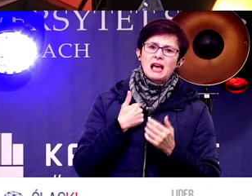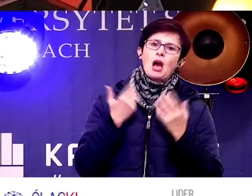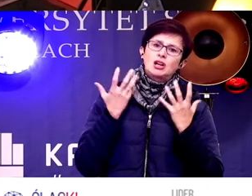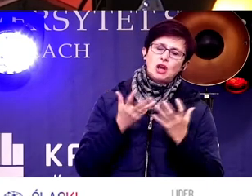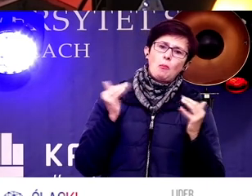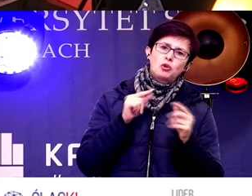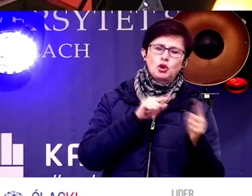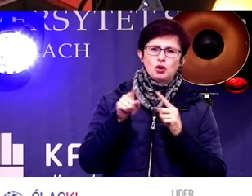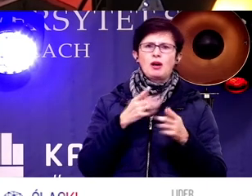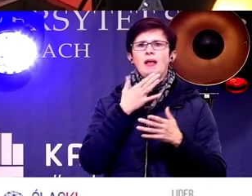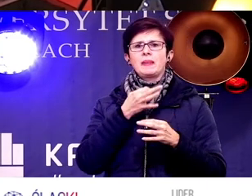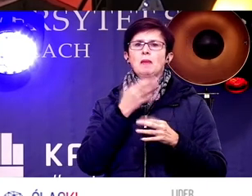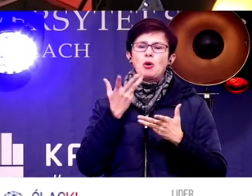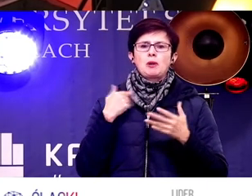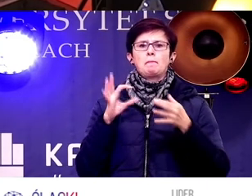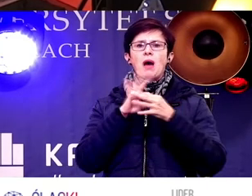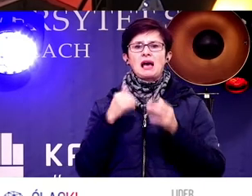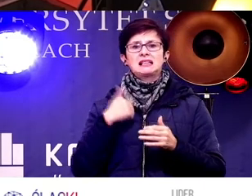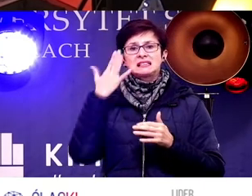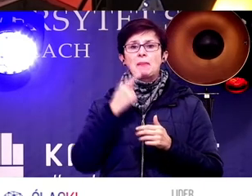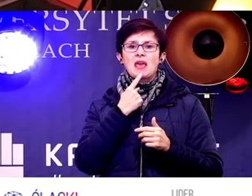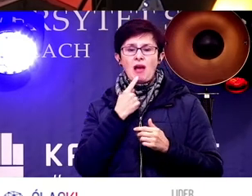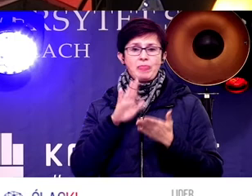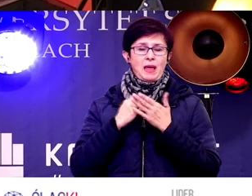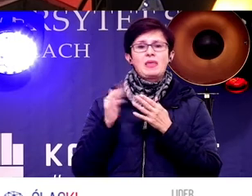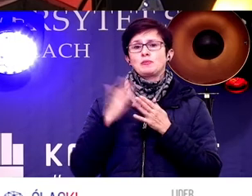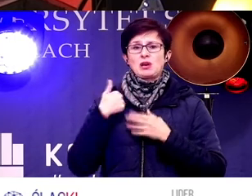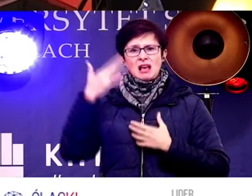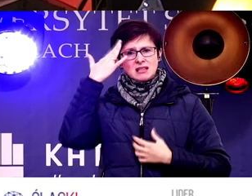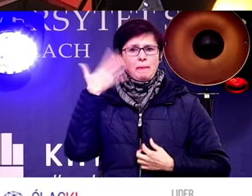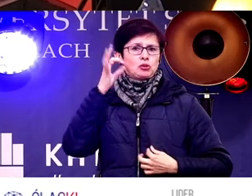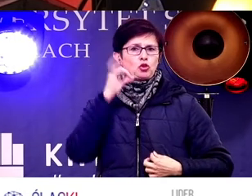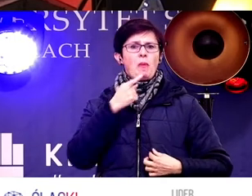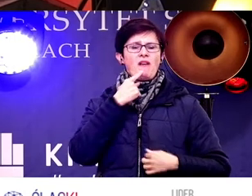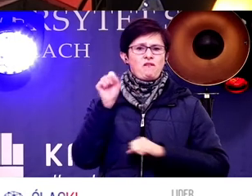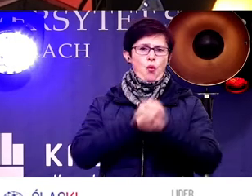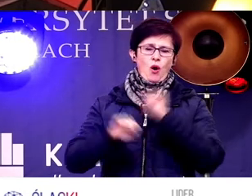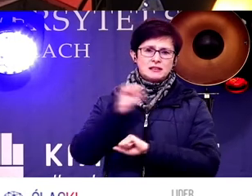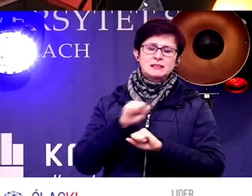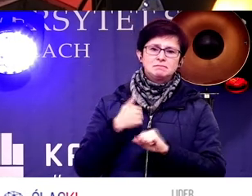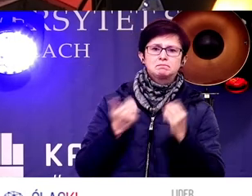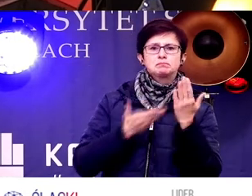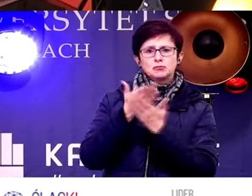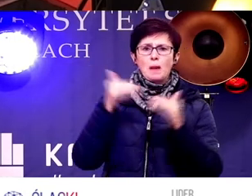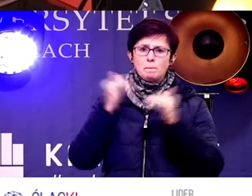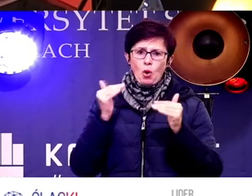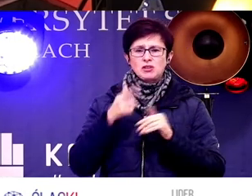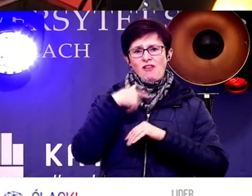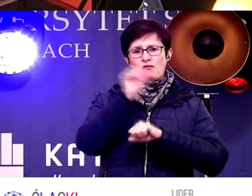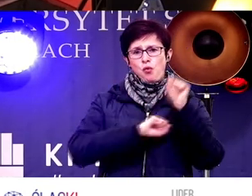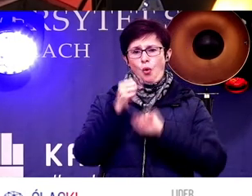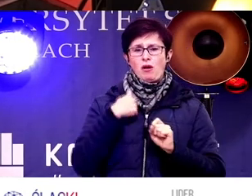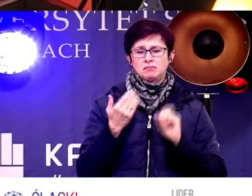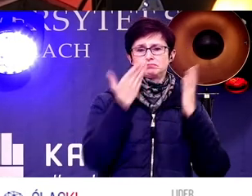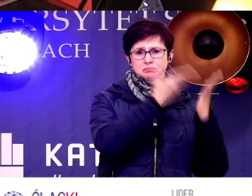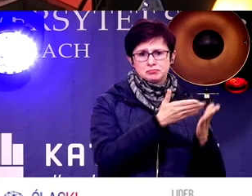są związane z językiem, który znamy, prawda? Jeżeli ktoś zna świetny język włoski na przykład, no to kierunek włoski jest takim trochę naturalnym kierunkiem,